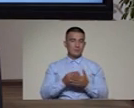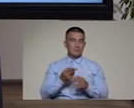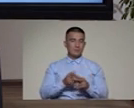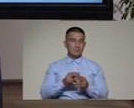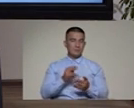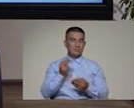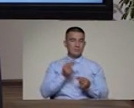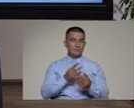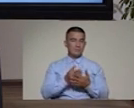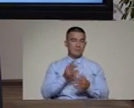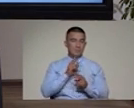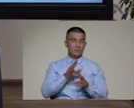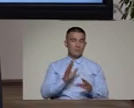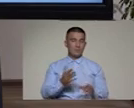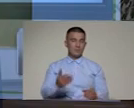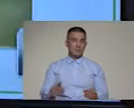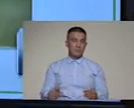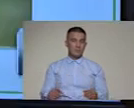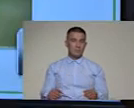sizga tushuntirib beraman.